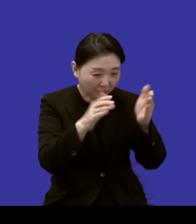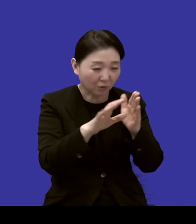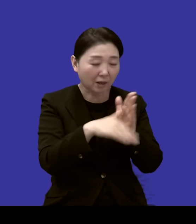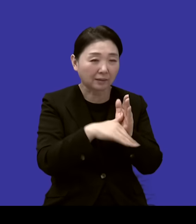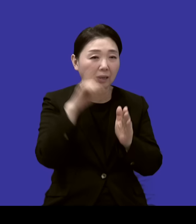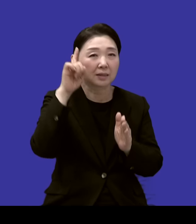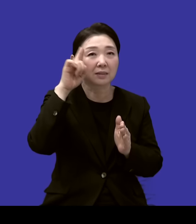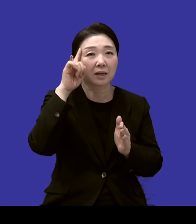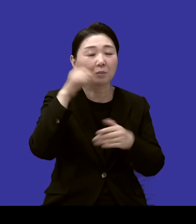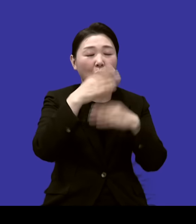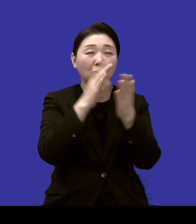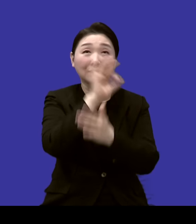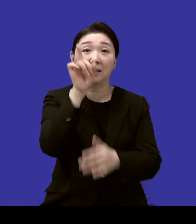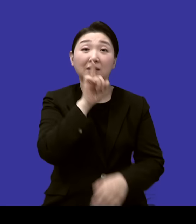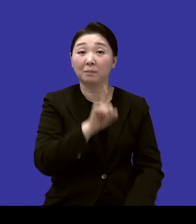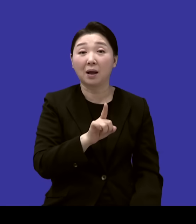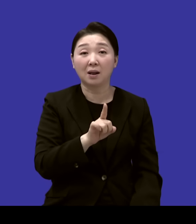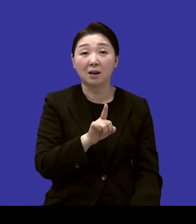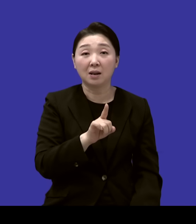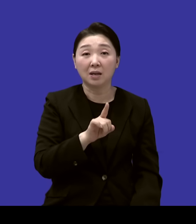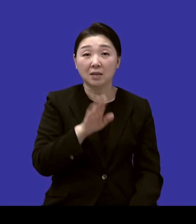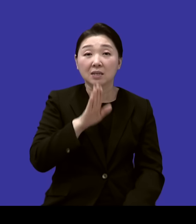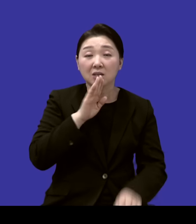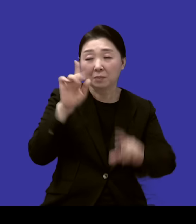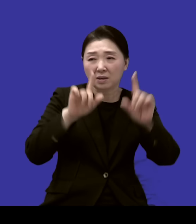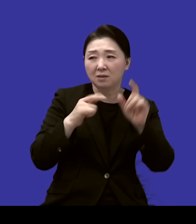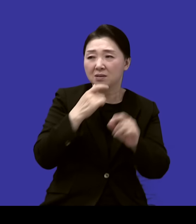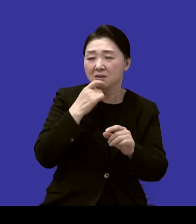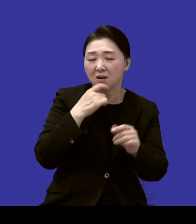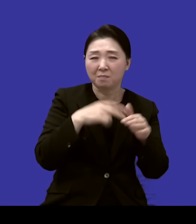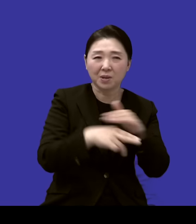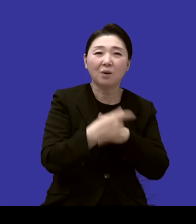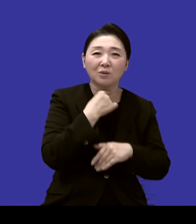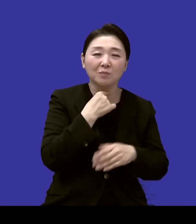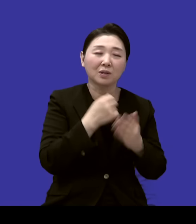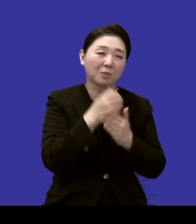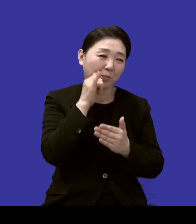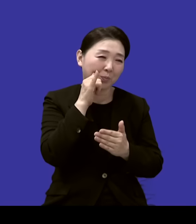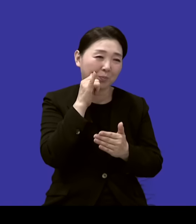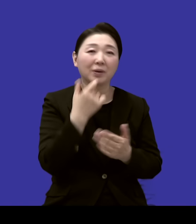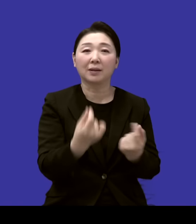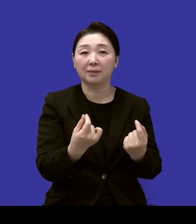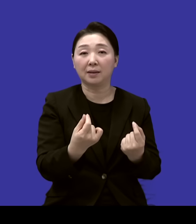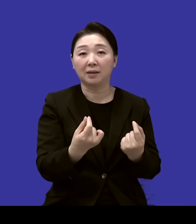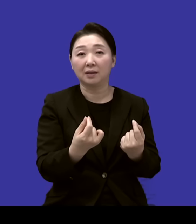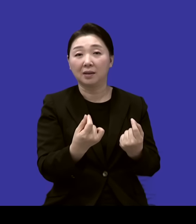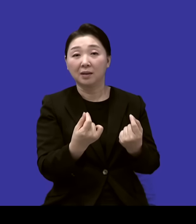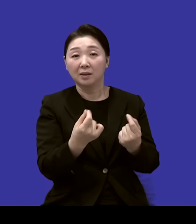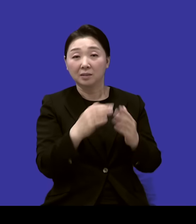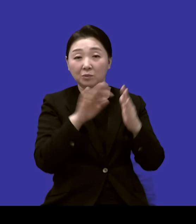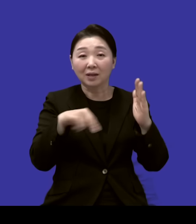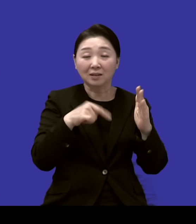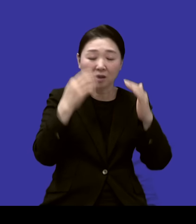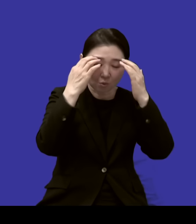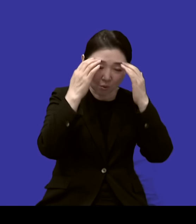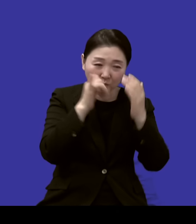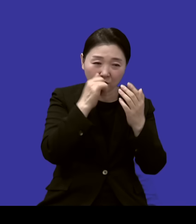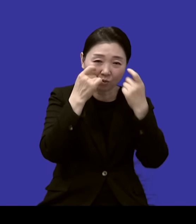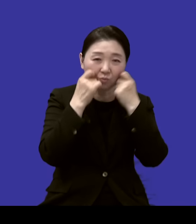아무 생각이 안 난다고 하잖아요. 현실 싫었기 때문에 아마 그 도박에 빠져들지 않았을까 하는 생각이 들어요. 지금도 그런 가정 속에서 고통받고 울고